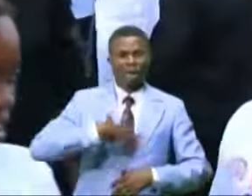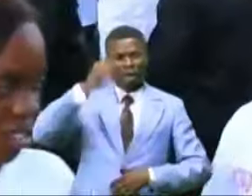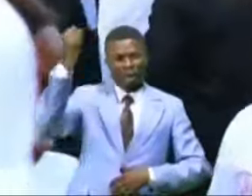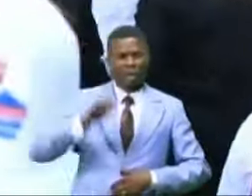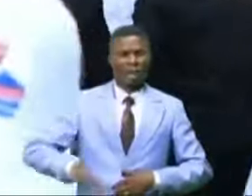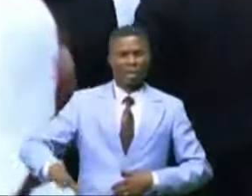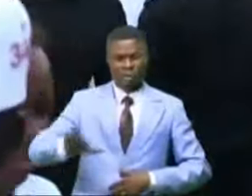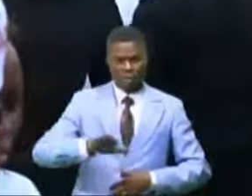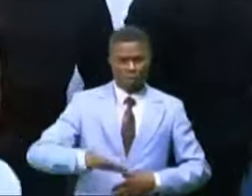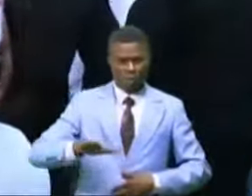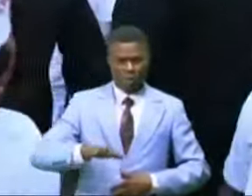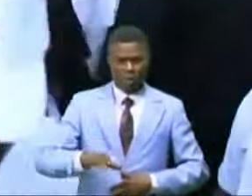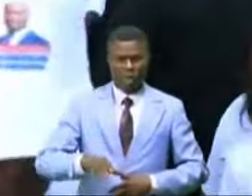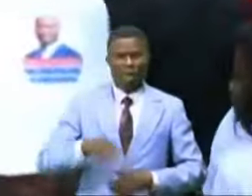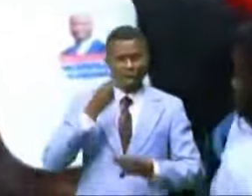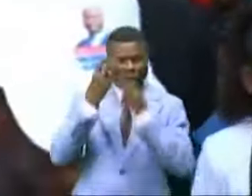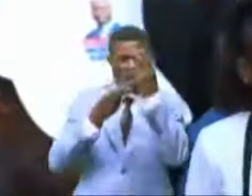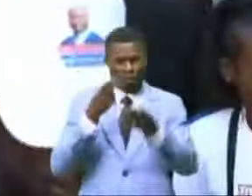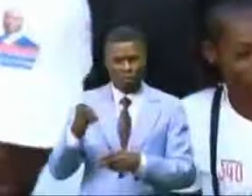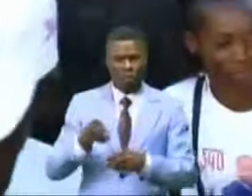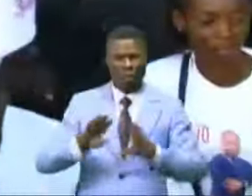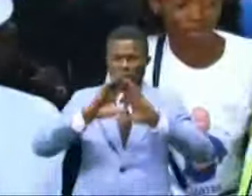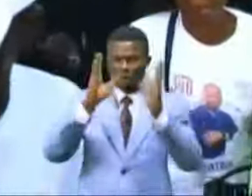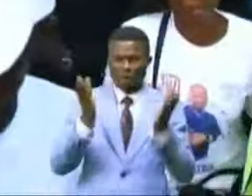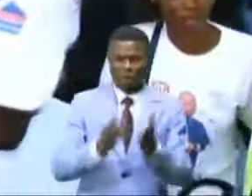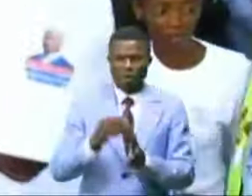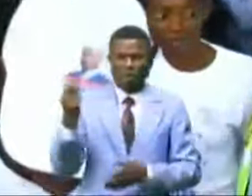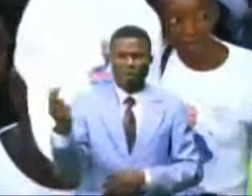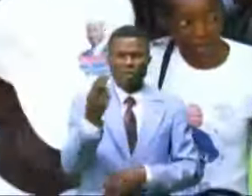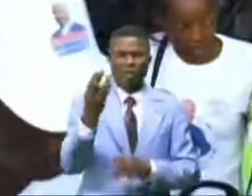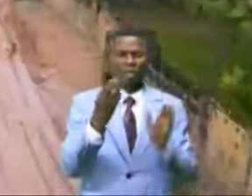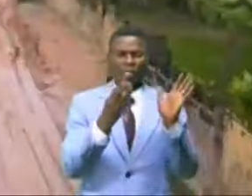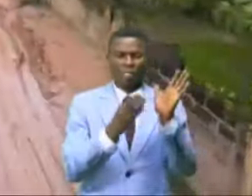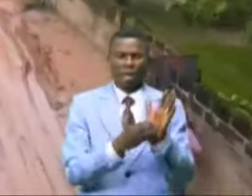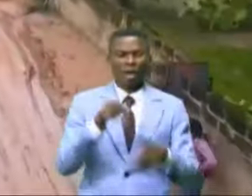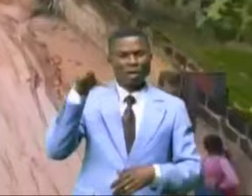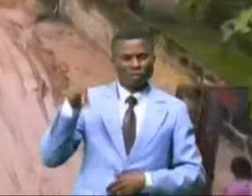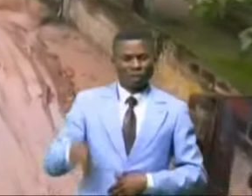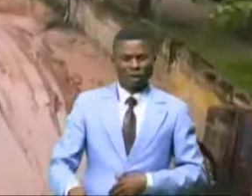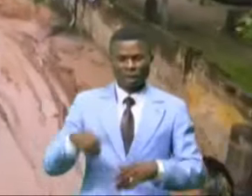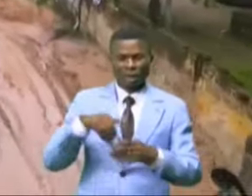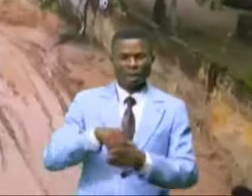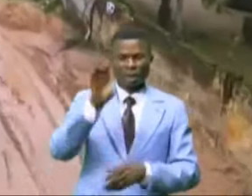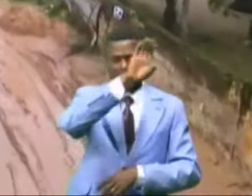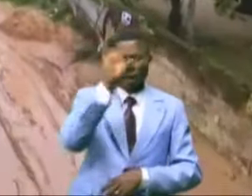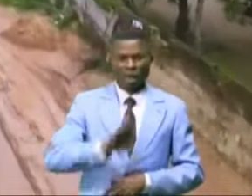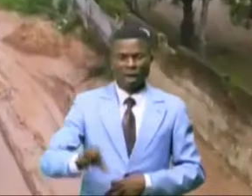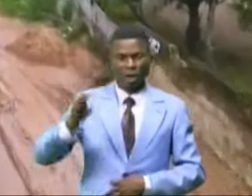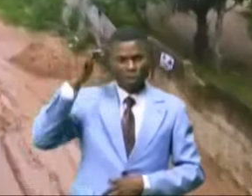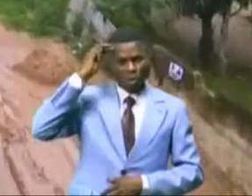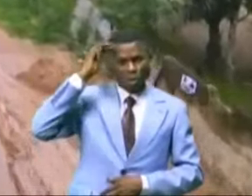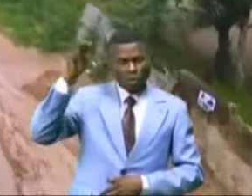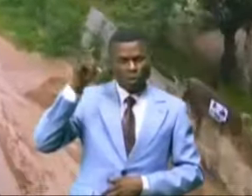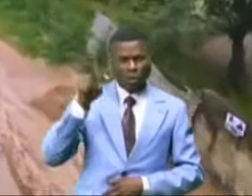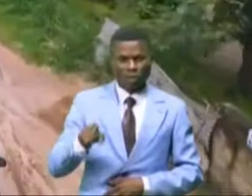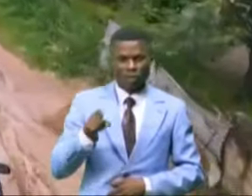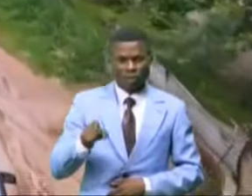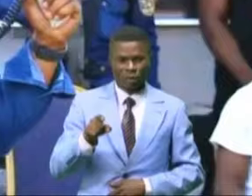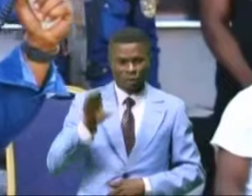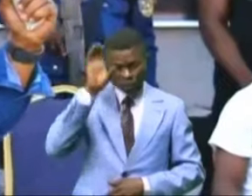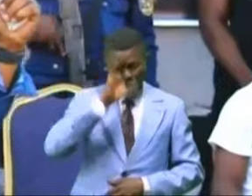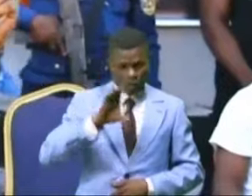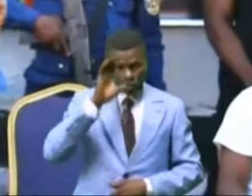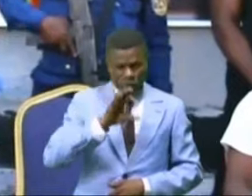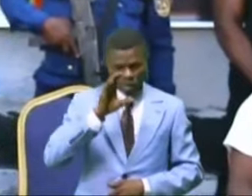République avait sillonné l'ensemble de 29 quartiers qui composent la commune de Mongafula, cherchant